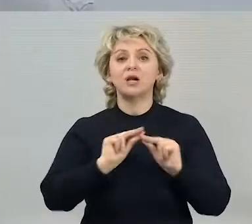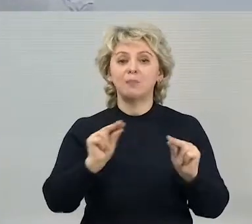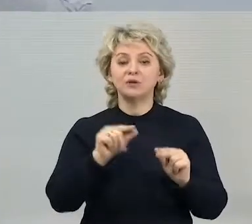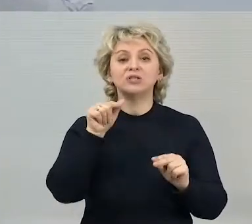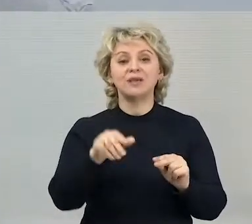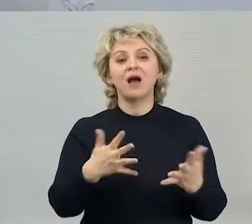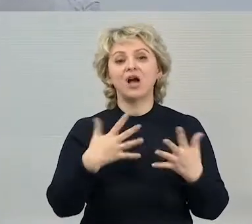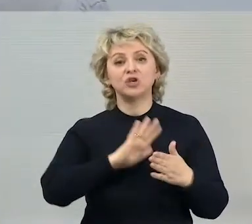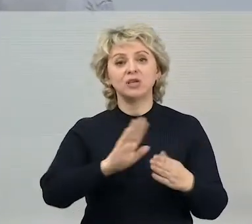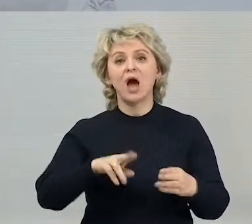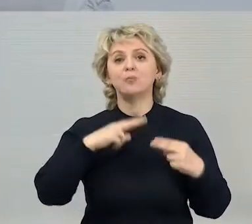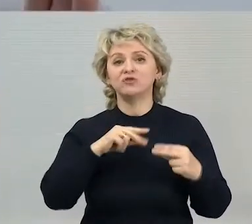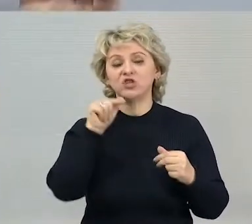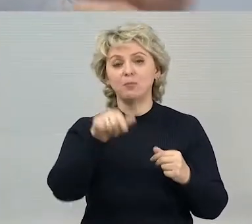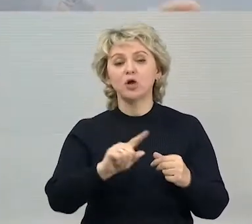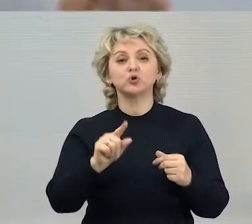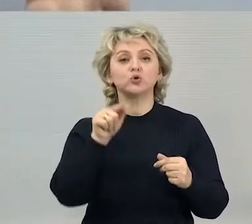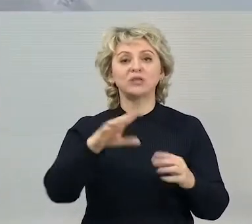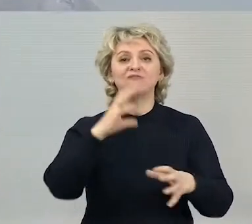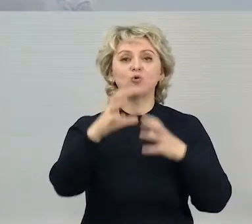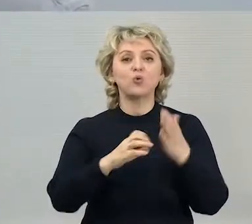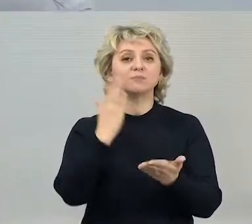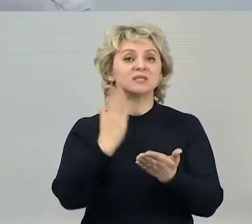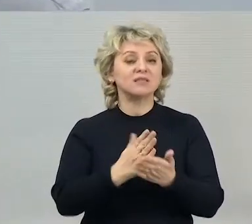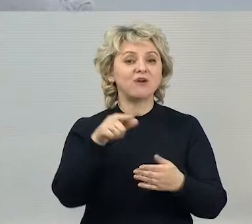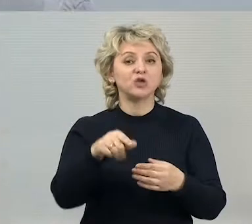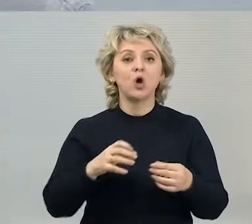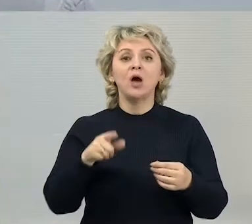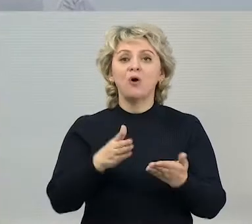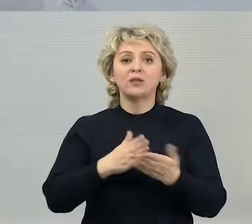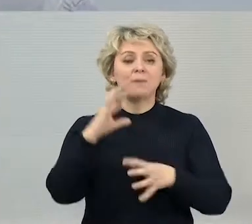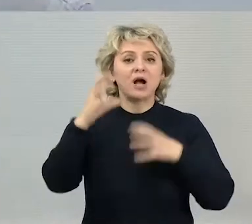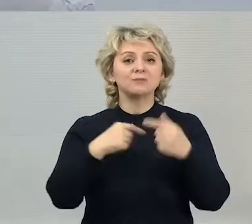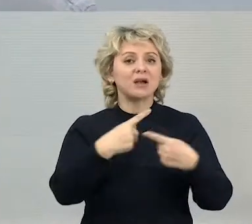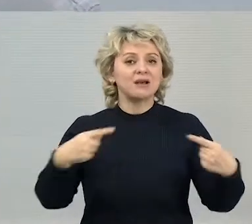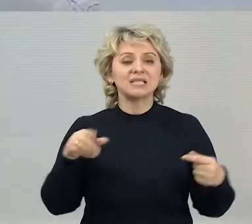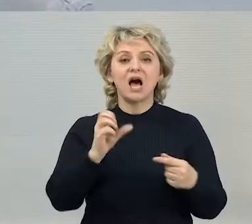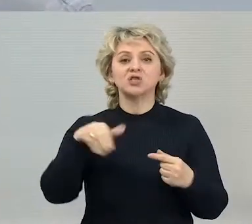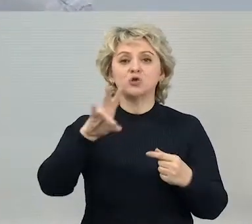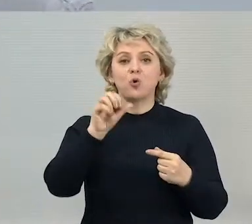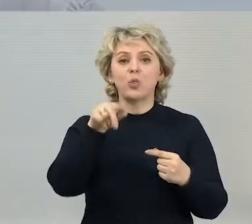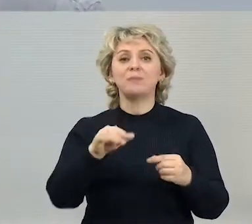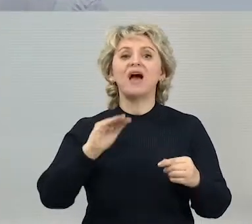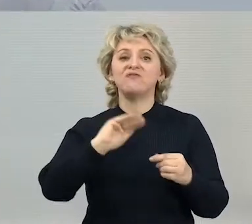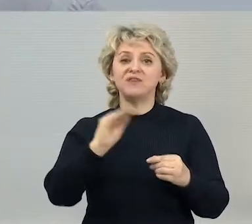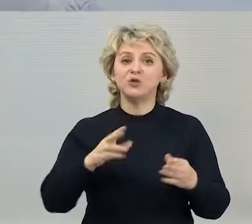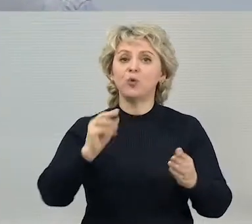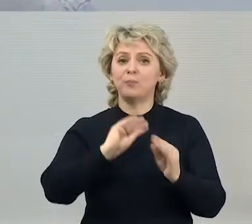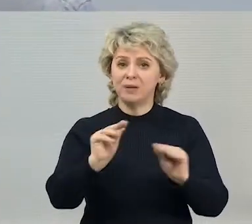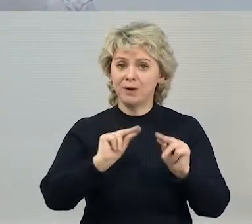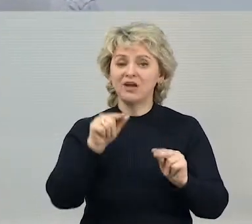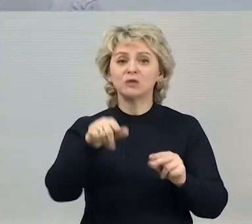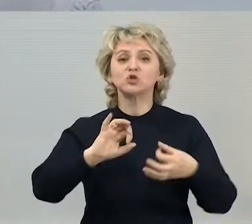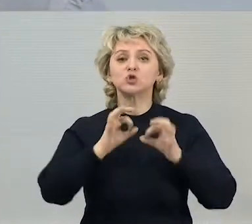те, конечно, не обращали внимания, что там в космосе творится, в области космонавтики, астрономии. Они вот физику преподавали. Сейчас